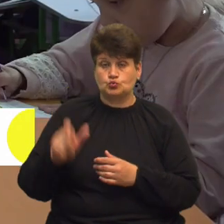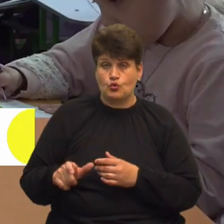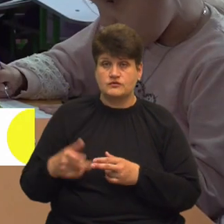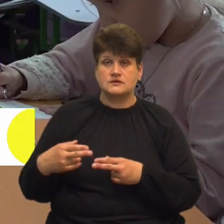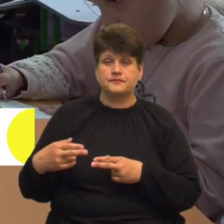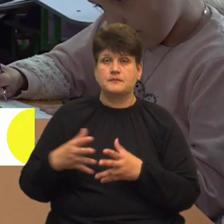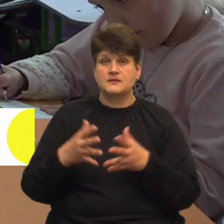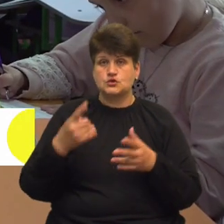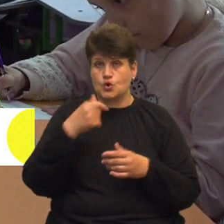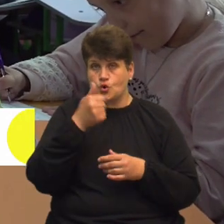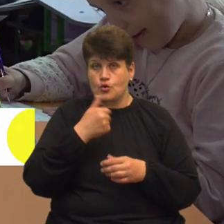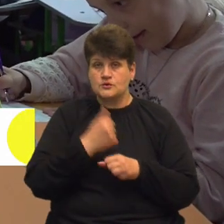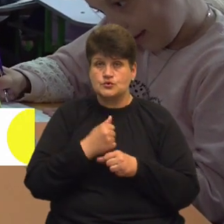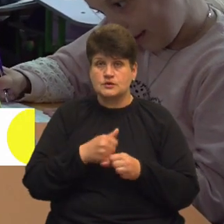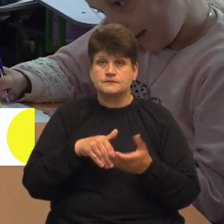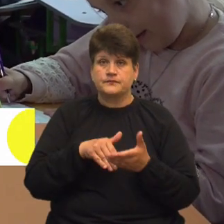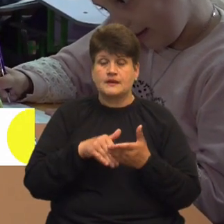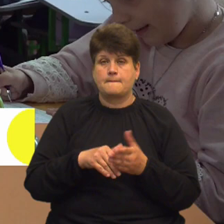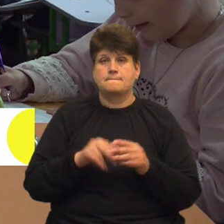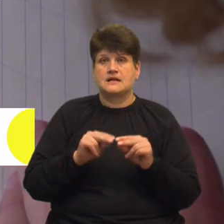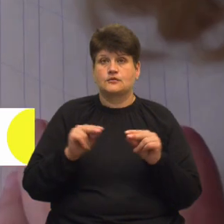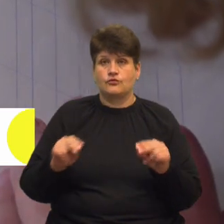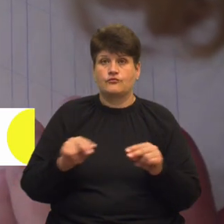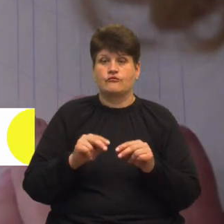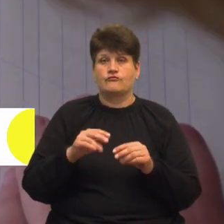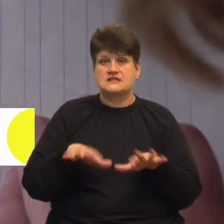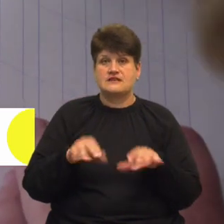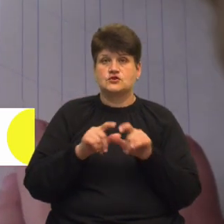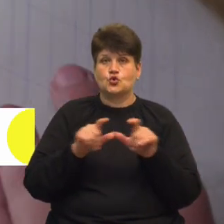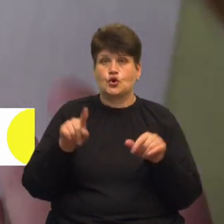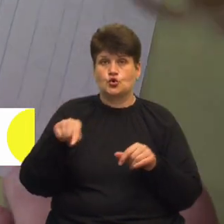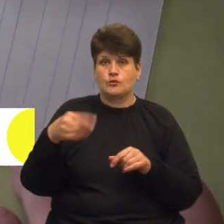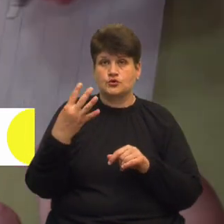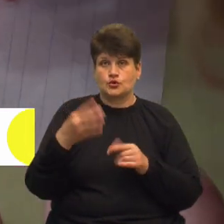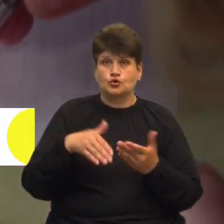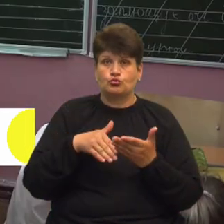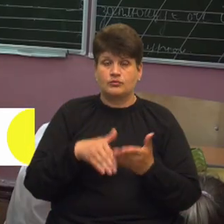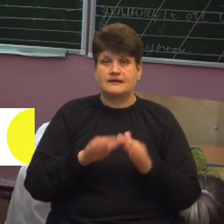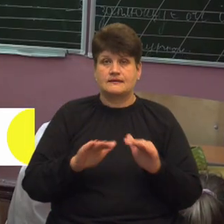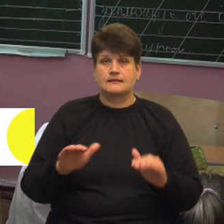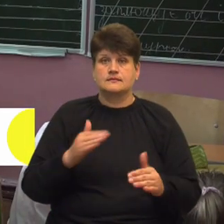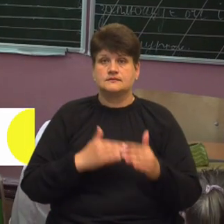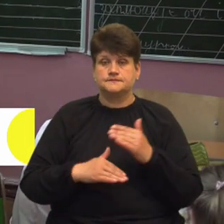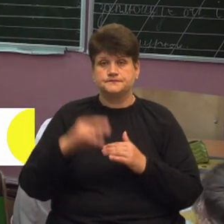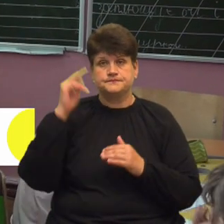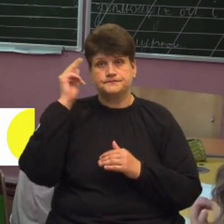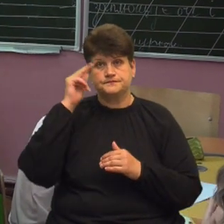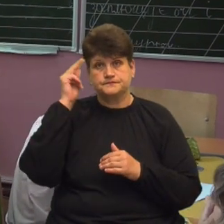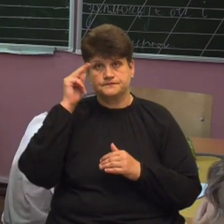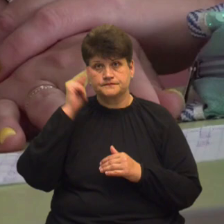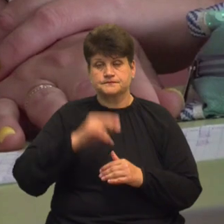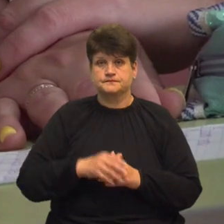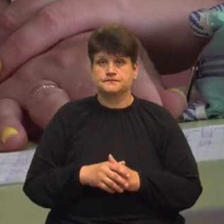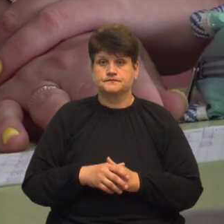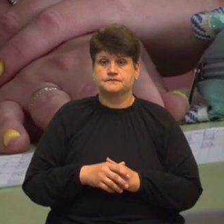працює асистенткою педагога у місцевій школі номер 4. Вона допомагає дітям з інвалідністю засвоювати знання зі шкільних